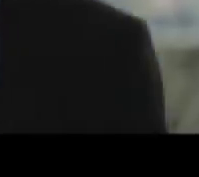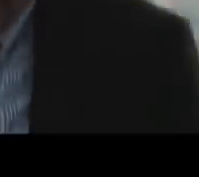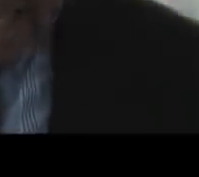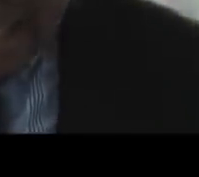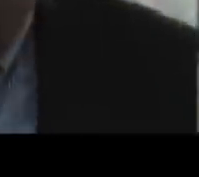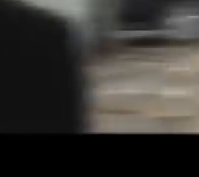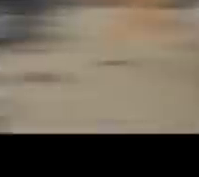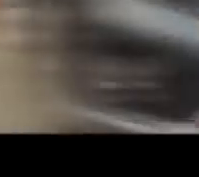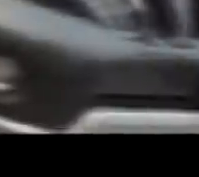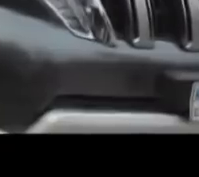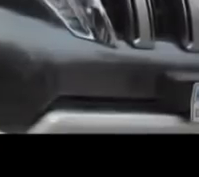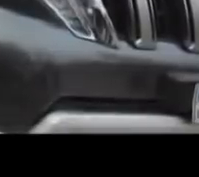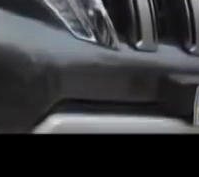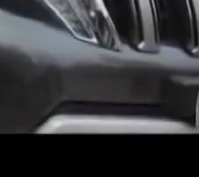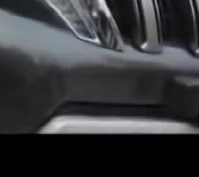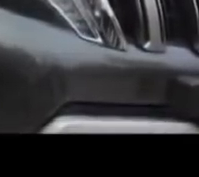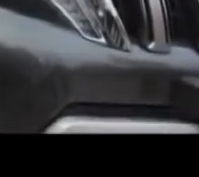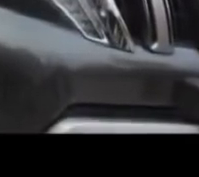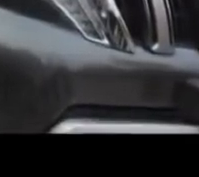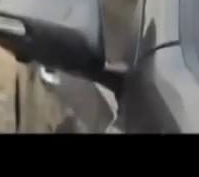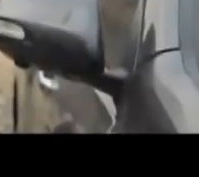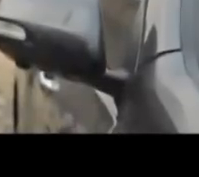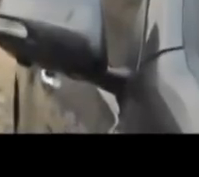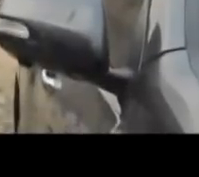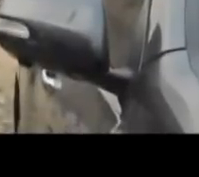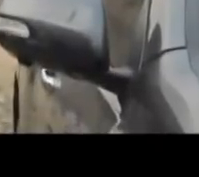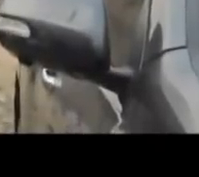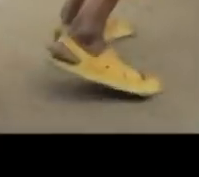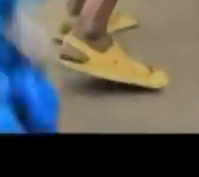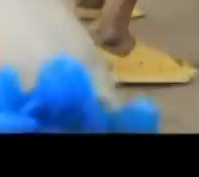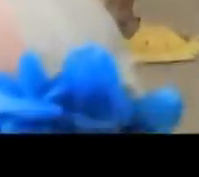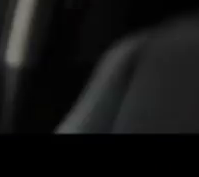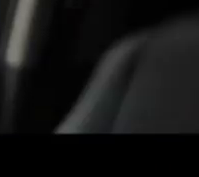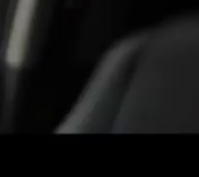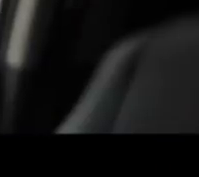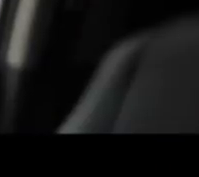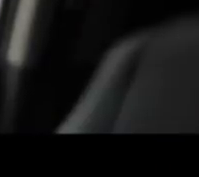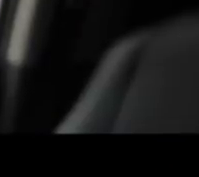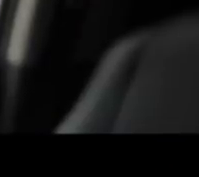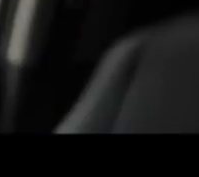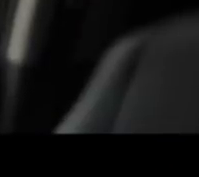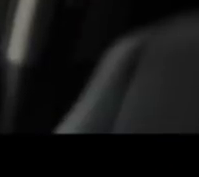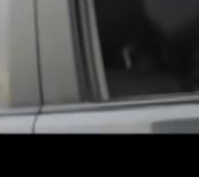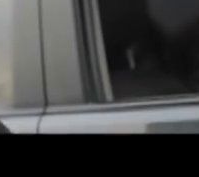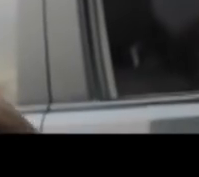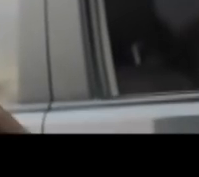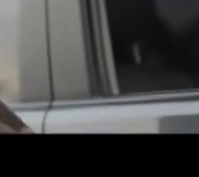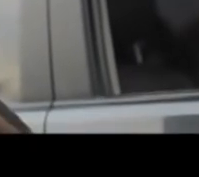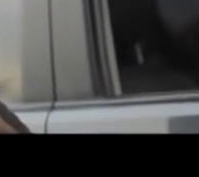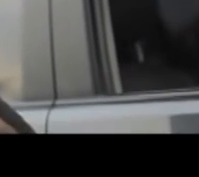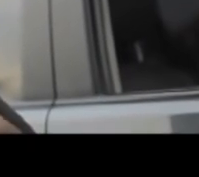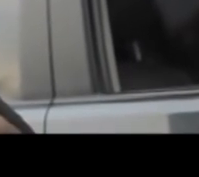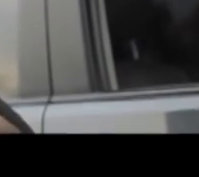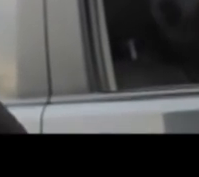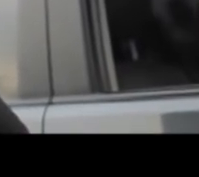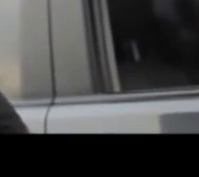Pour moi, l'État. Eh, papa, les gars, ils vont tout faire. Oh, maman. Mais on va tout faire gouvernement. Maman, tu n'as pas